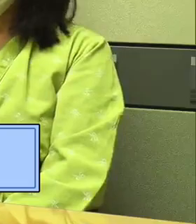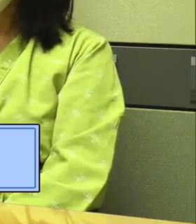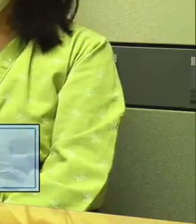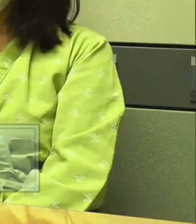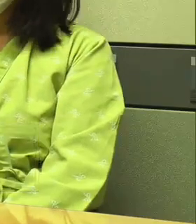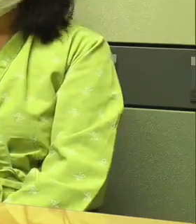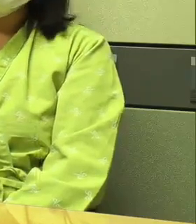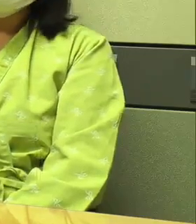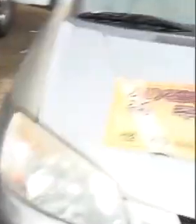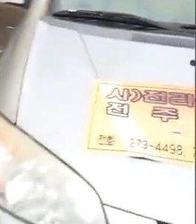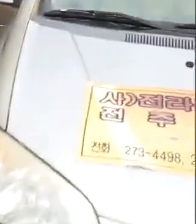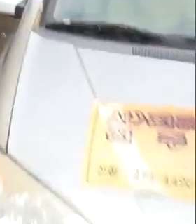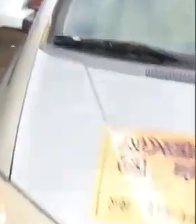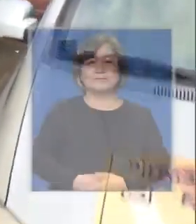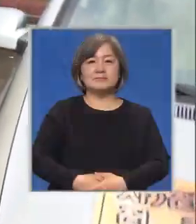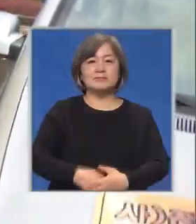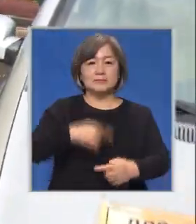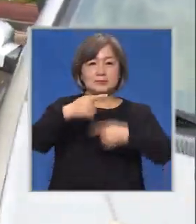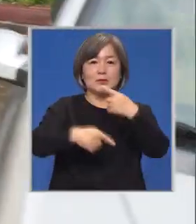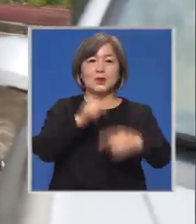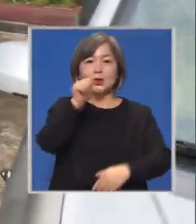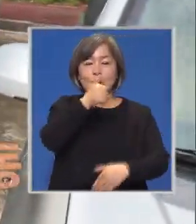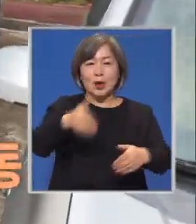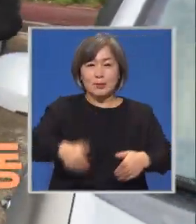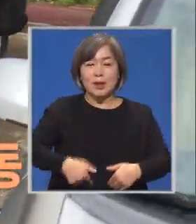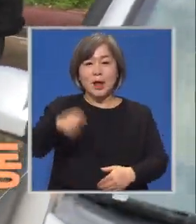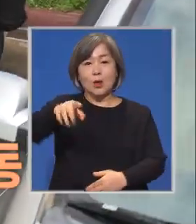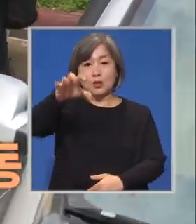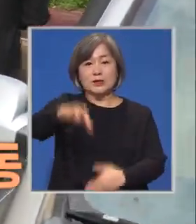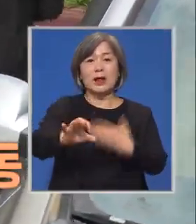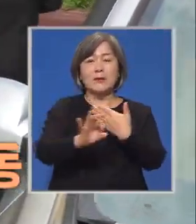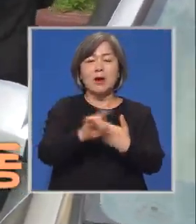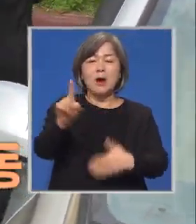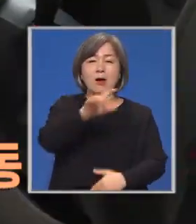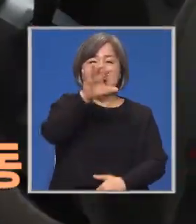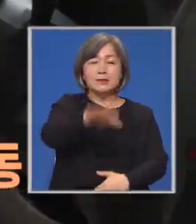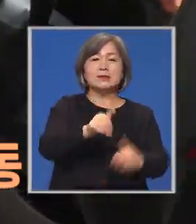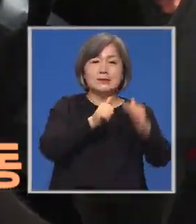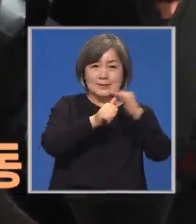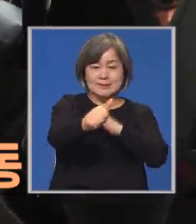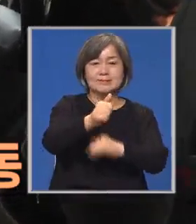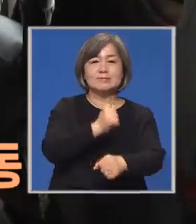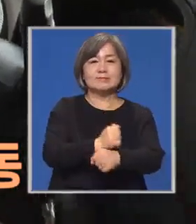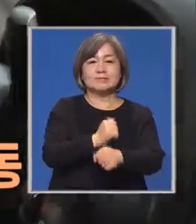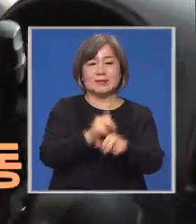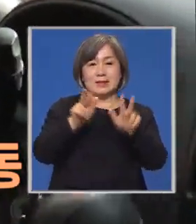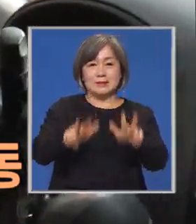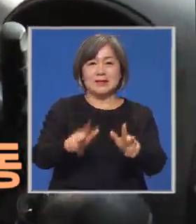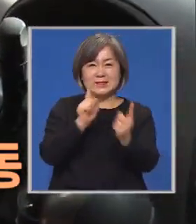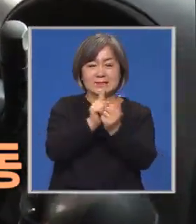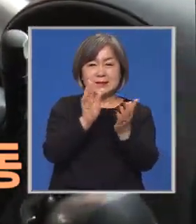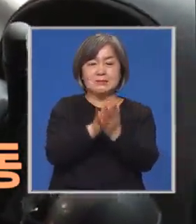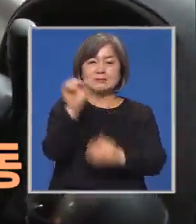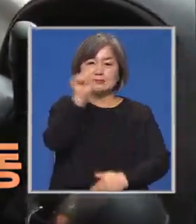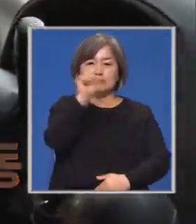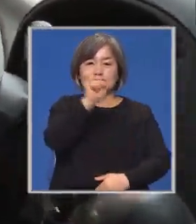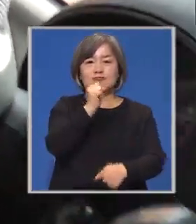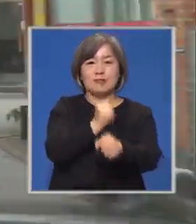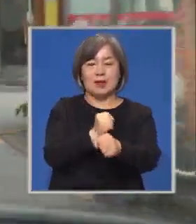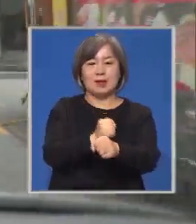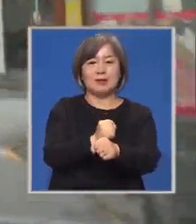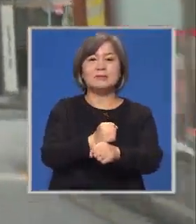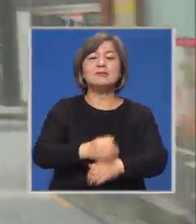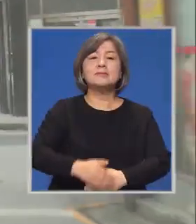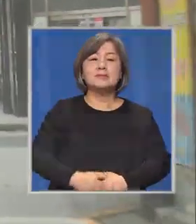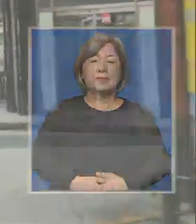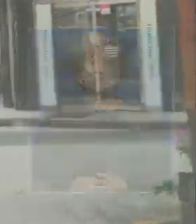사랑으로 변했다고. 지금 입이 되어주고 계세요. 뭉클해요. 수어 통역이 필요한 곳이라면 어디든 달려간다. 이번엔 직접